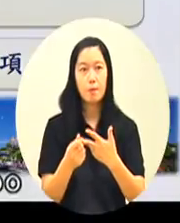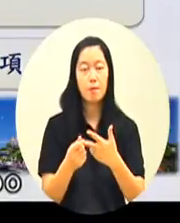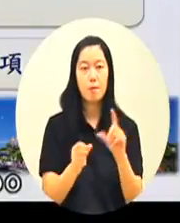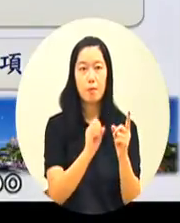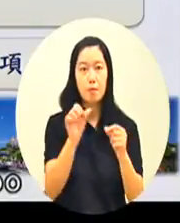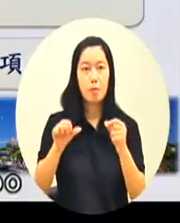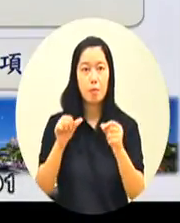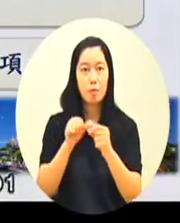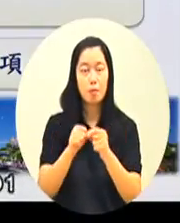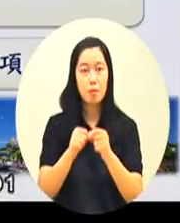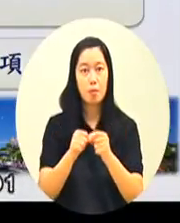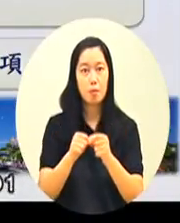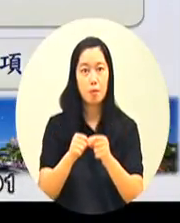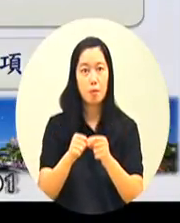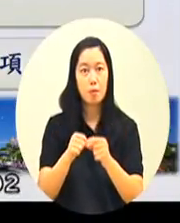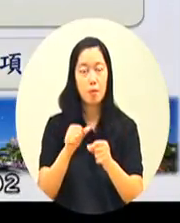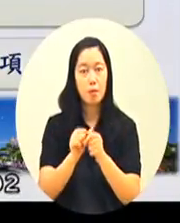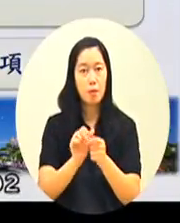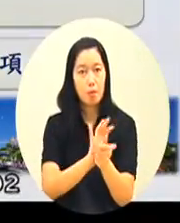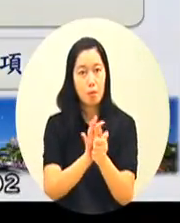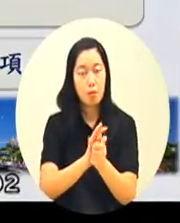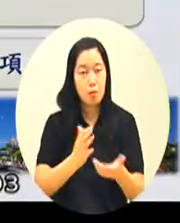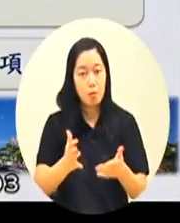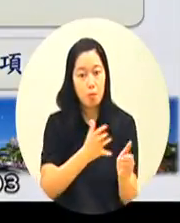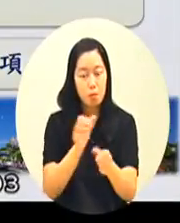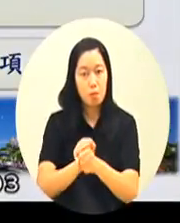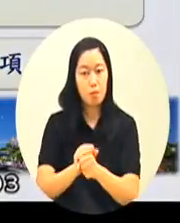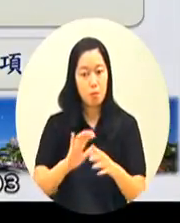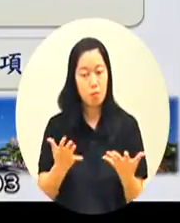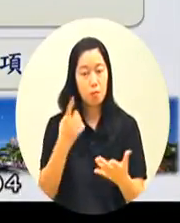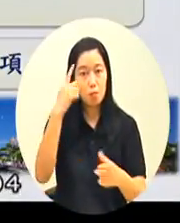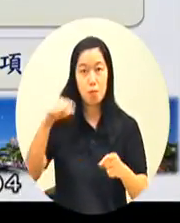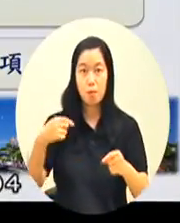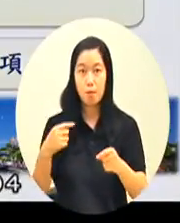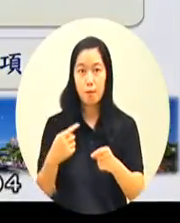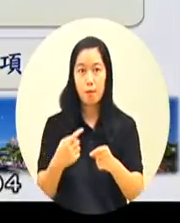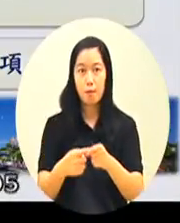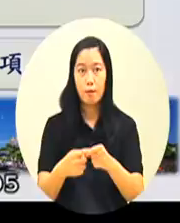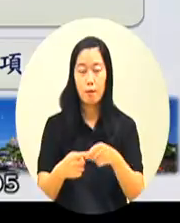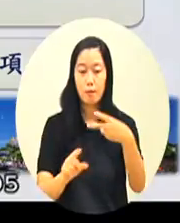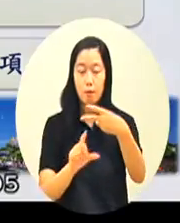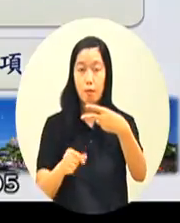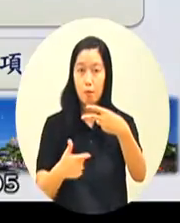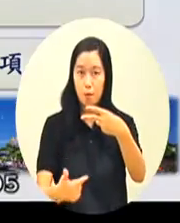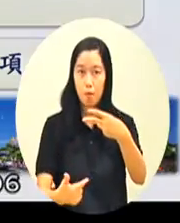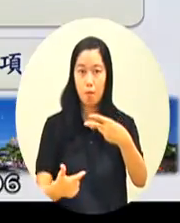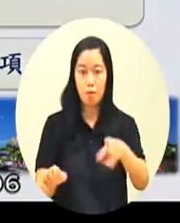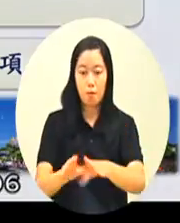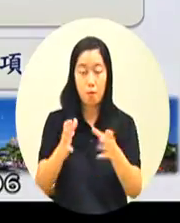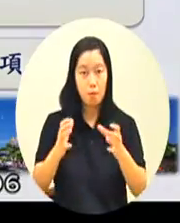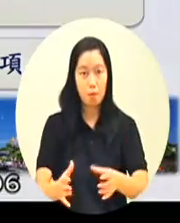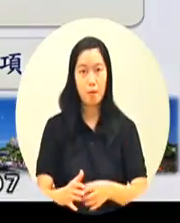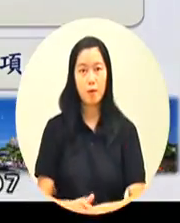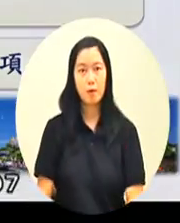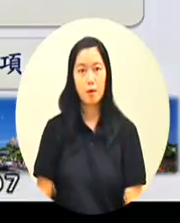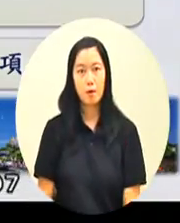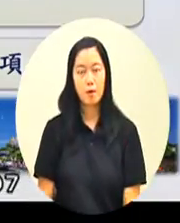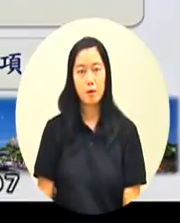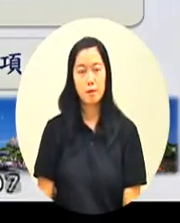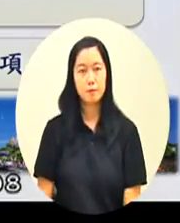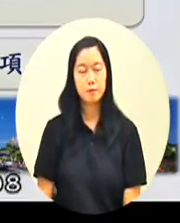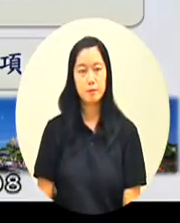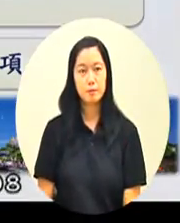105年工商及服务业普查预计在明年的2月6号会成立普查处，那